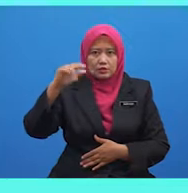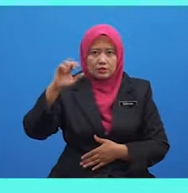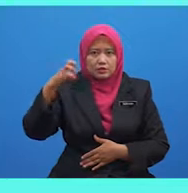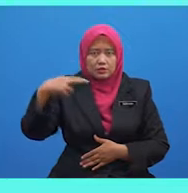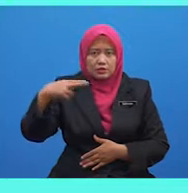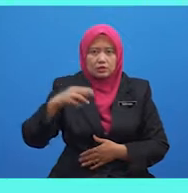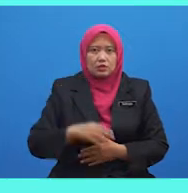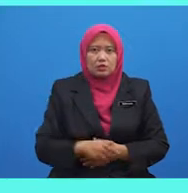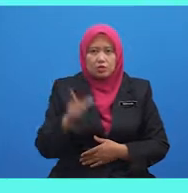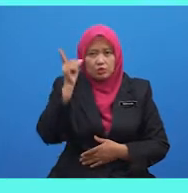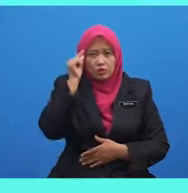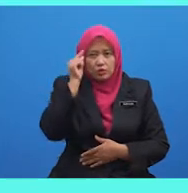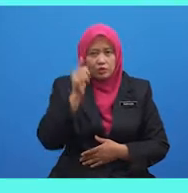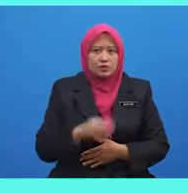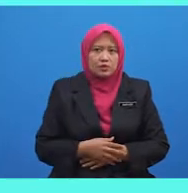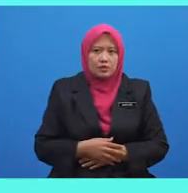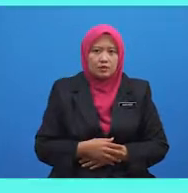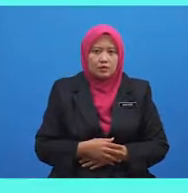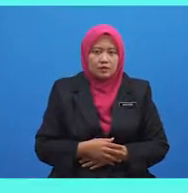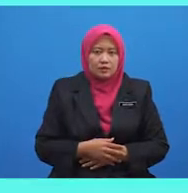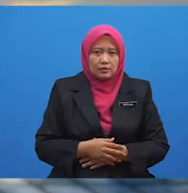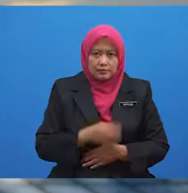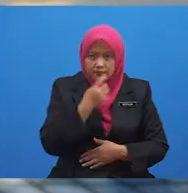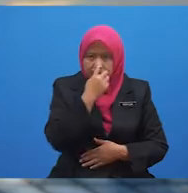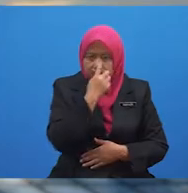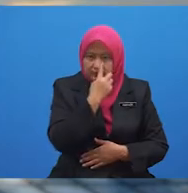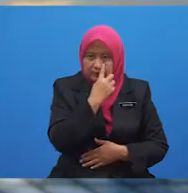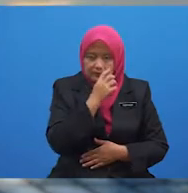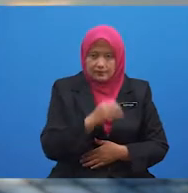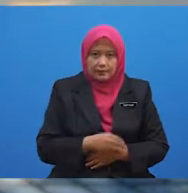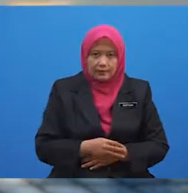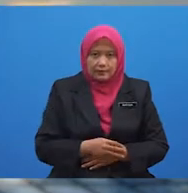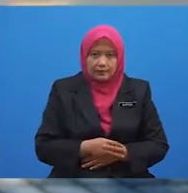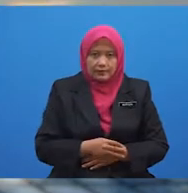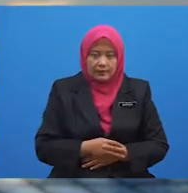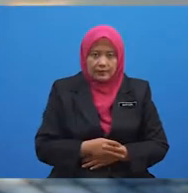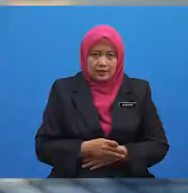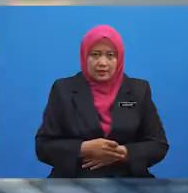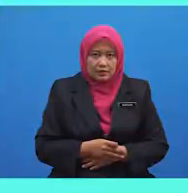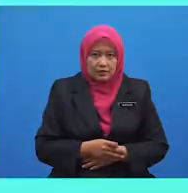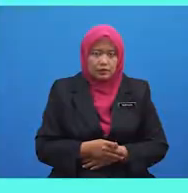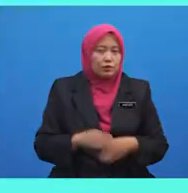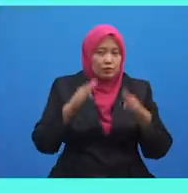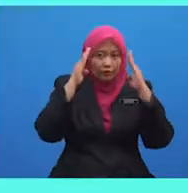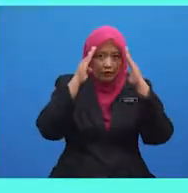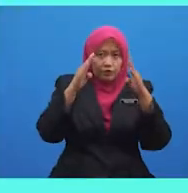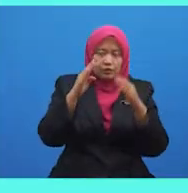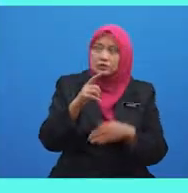konflik pembesar dan ancaman Raja Kecil. Murid-murid, sila fokus pada peta minda di